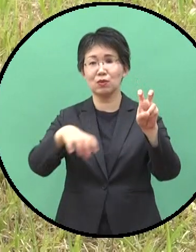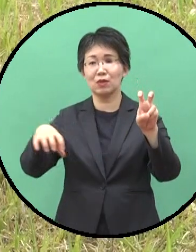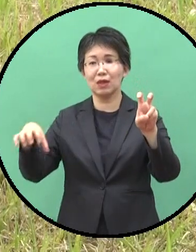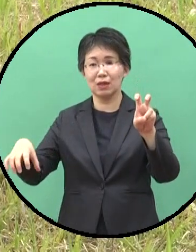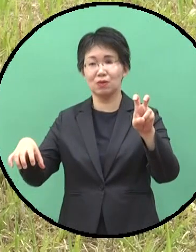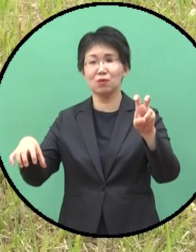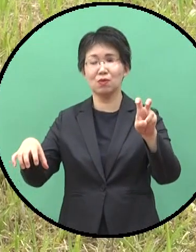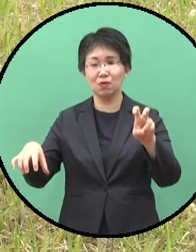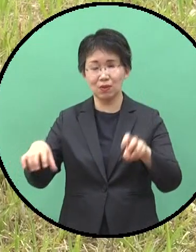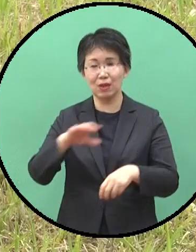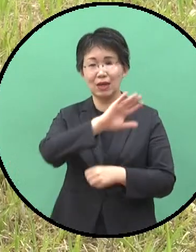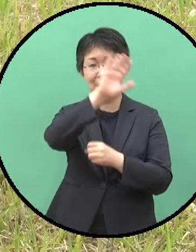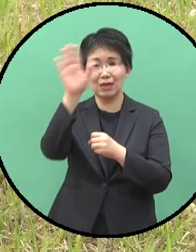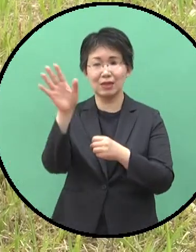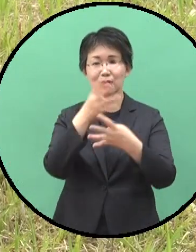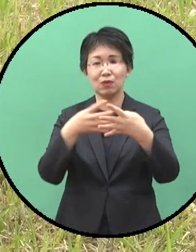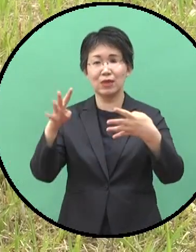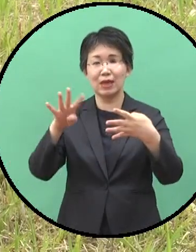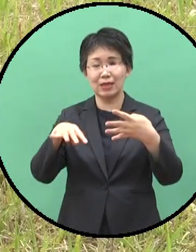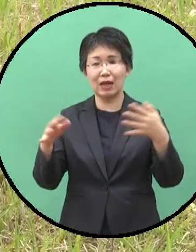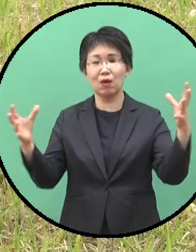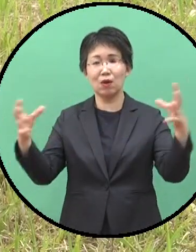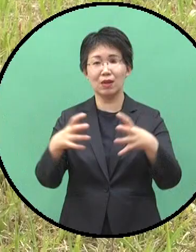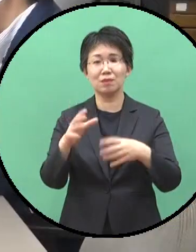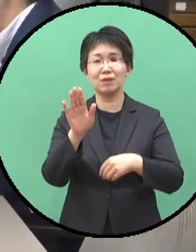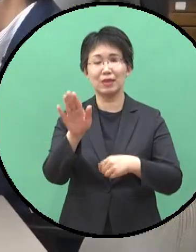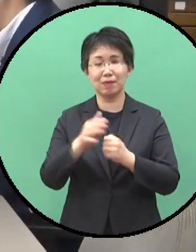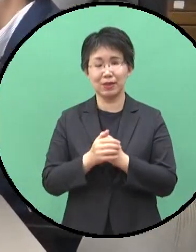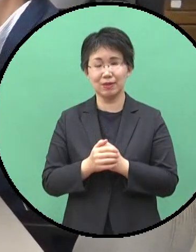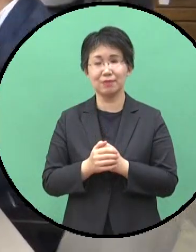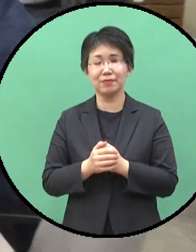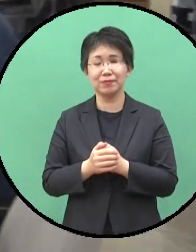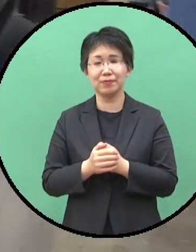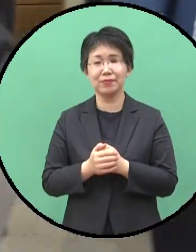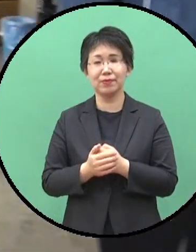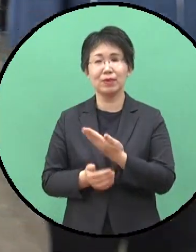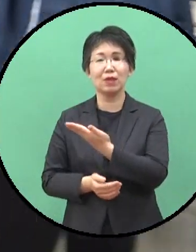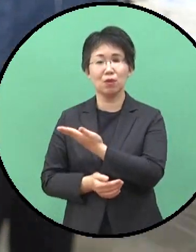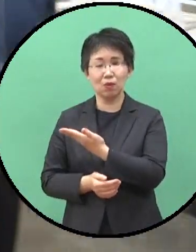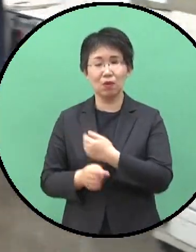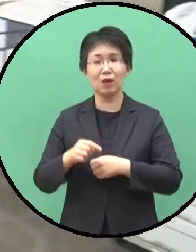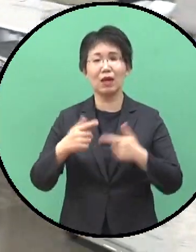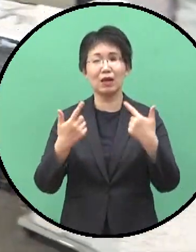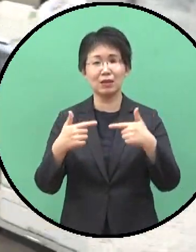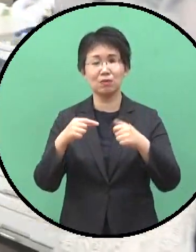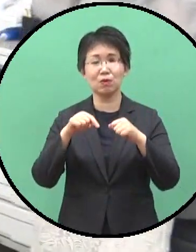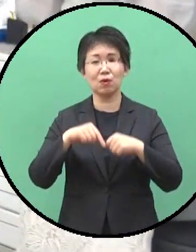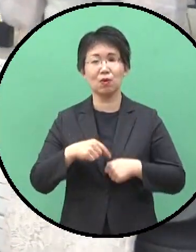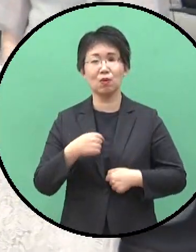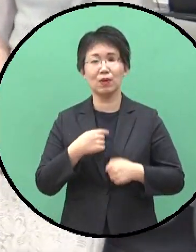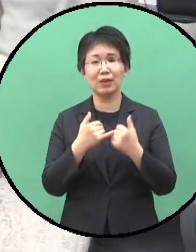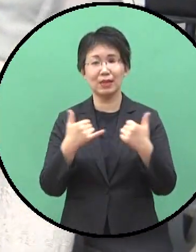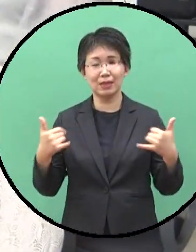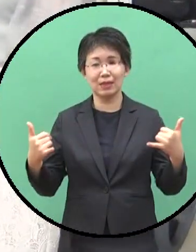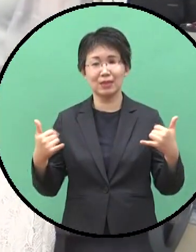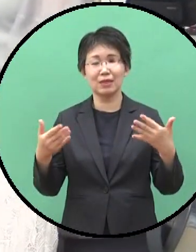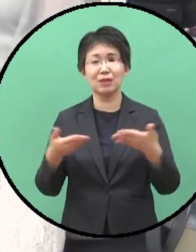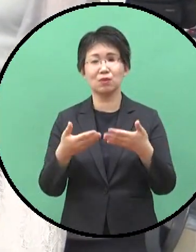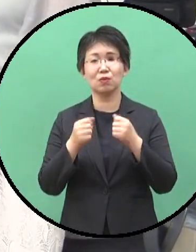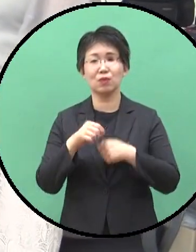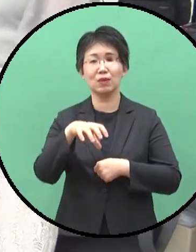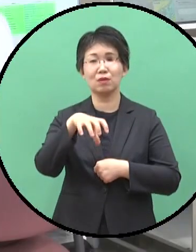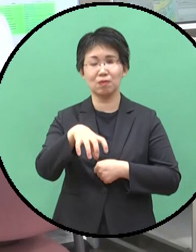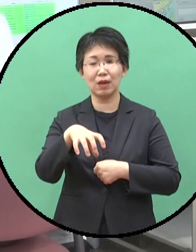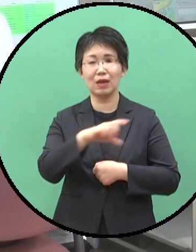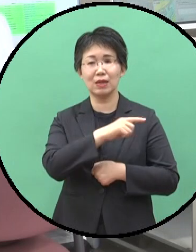所から気象データを収集しています。 こちらが、普段私たちが、予報作業とか行っている現場の部屋